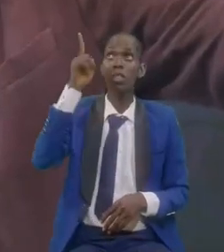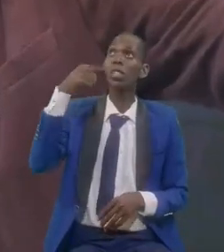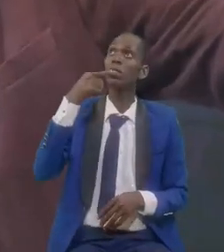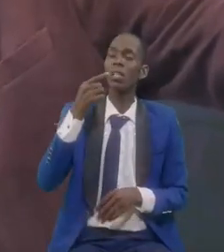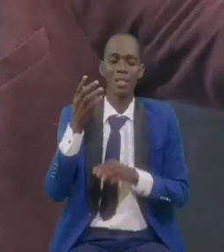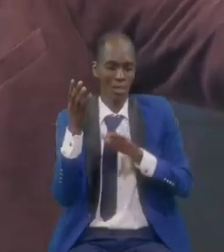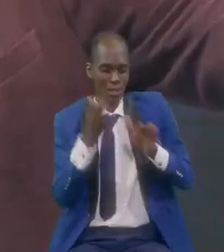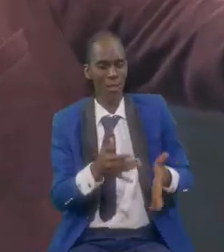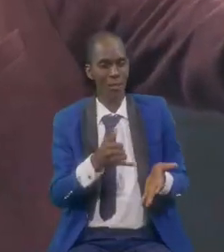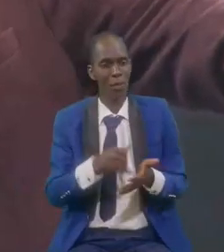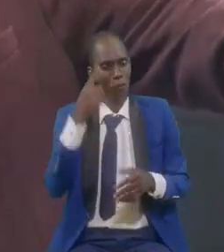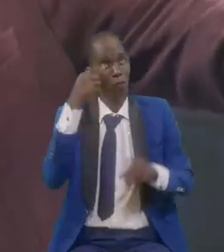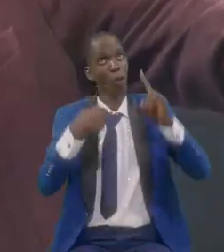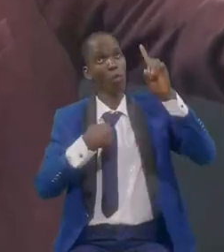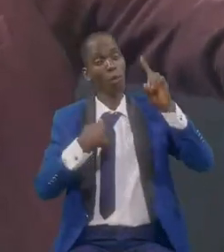est à moi,